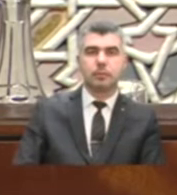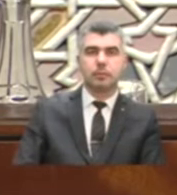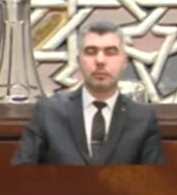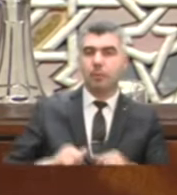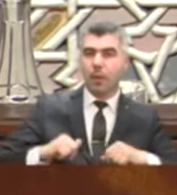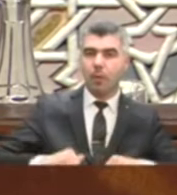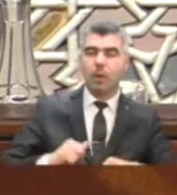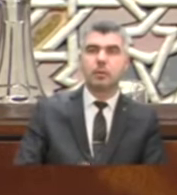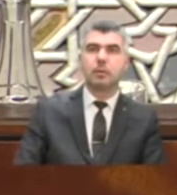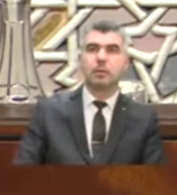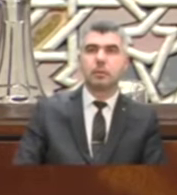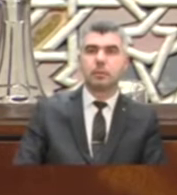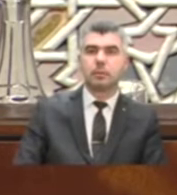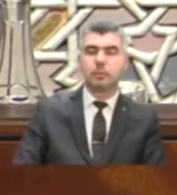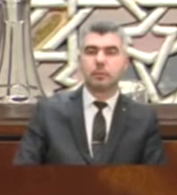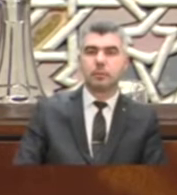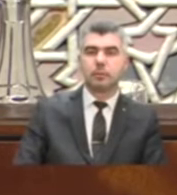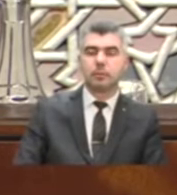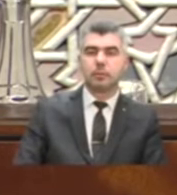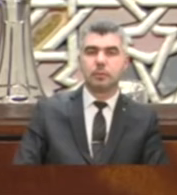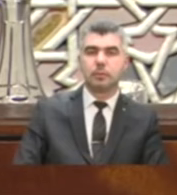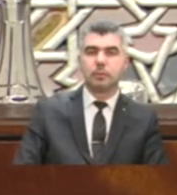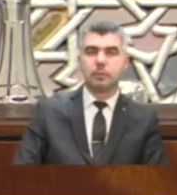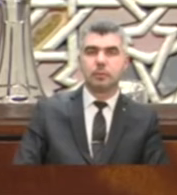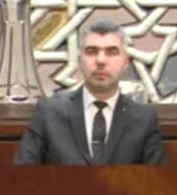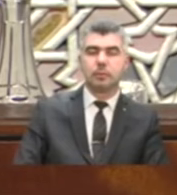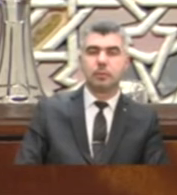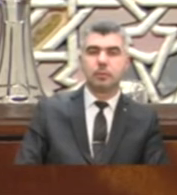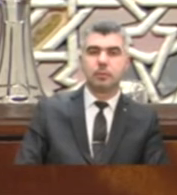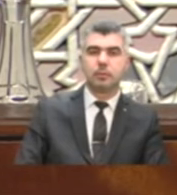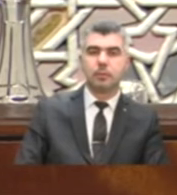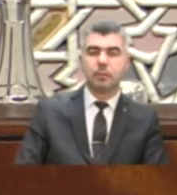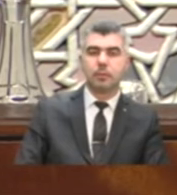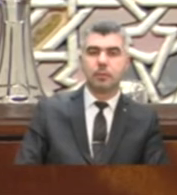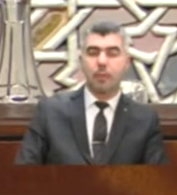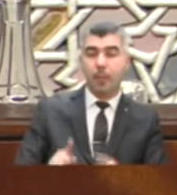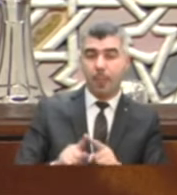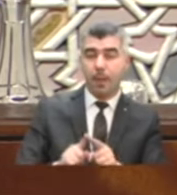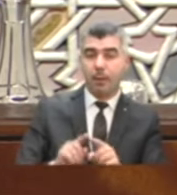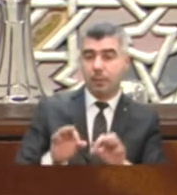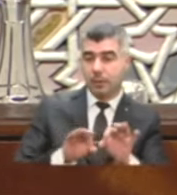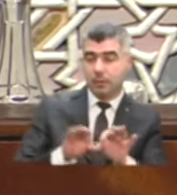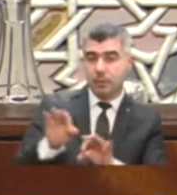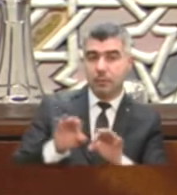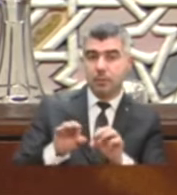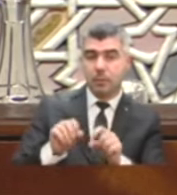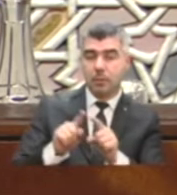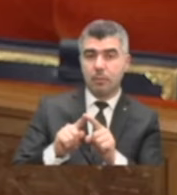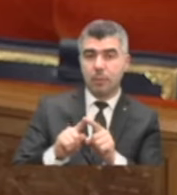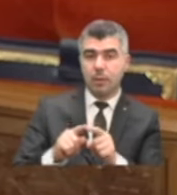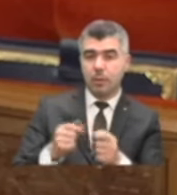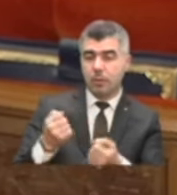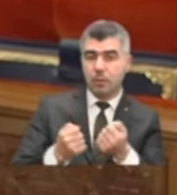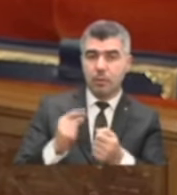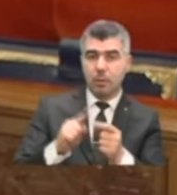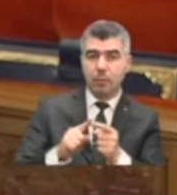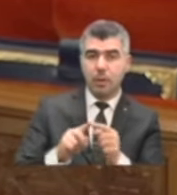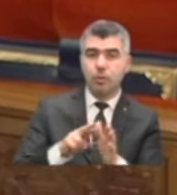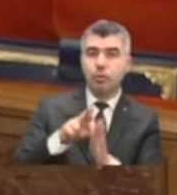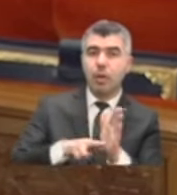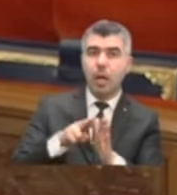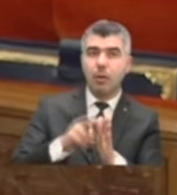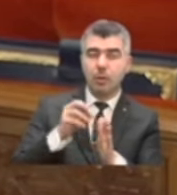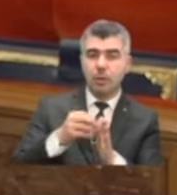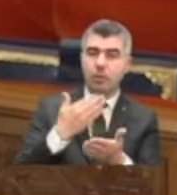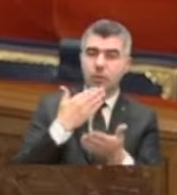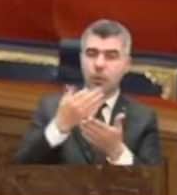السيد الوزير فيما تبقى من الوقت؟ تطلبوا منا ننظموا هذا النقل هذا، وتنقول بأنه المدخل دياله هو الجهوية المتقدمة.